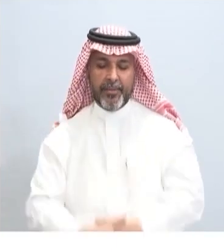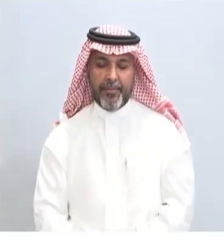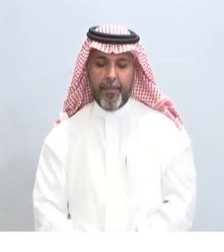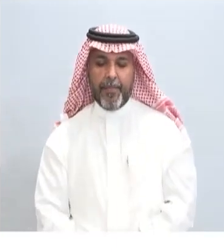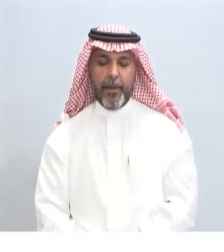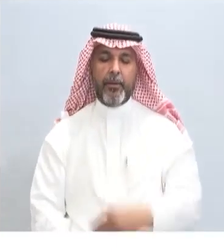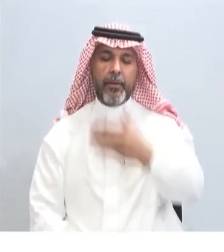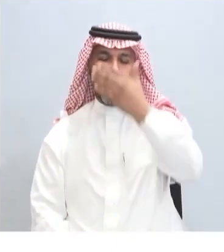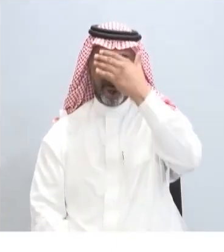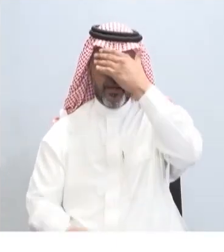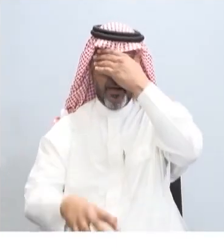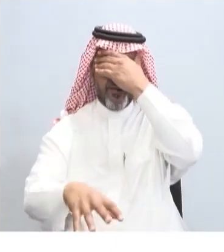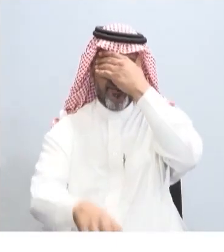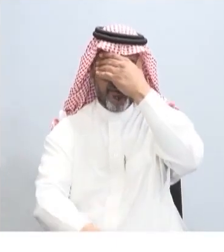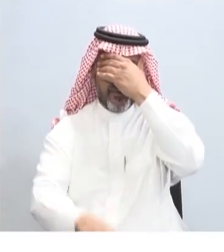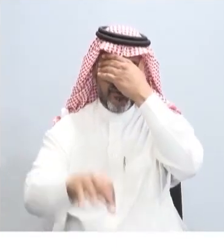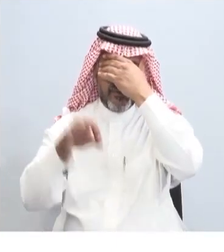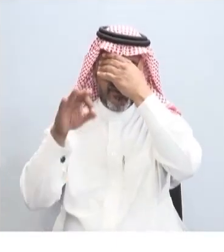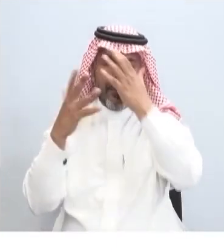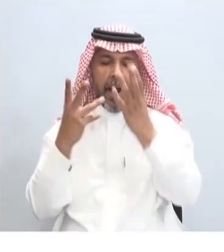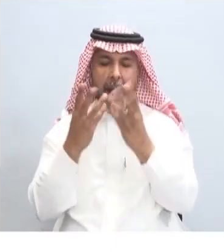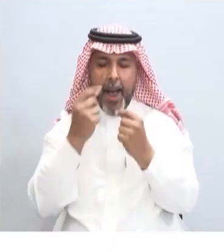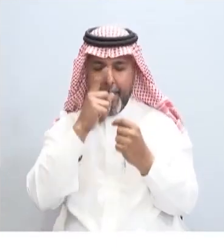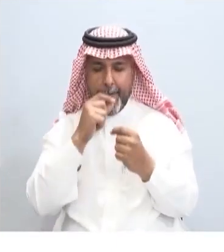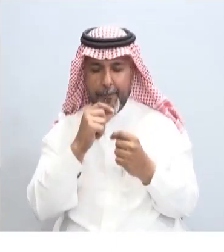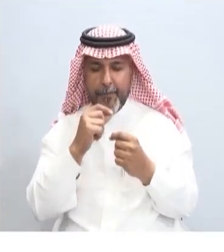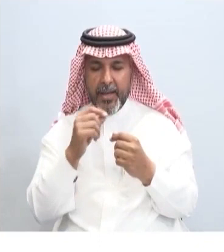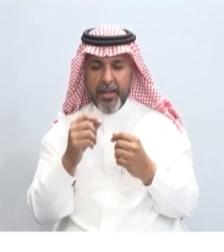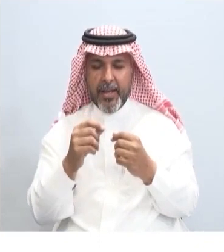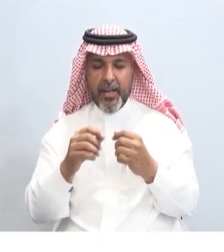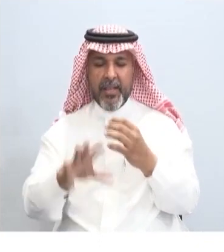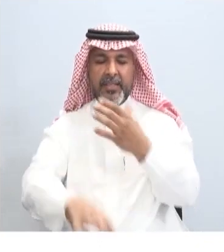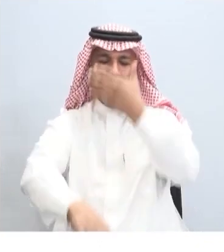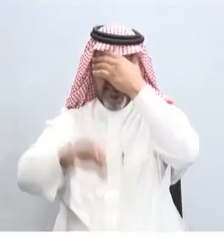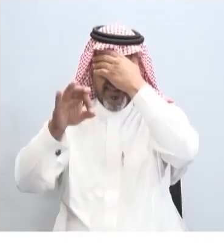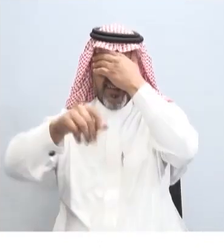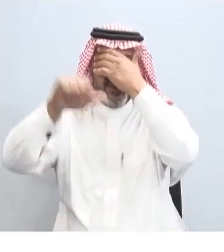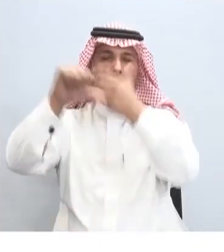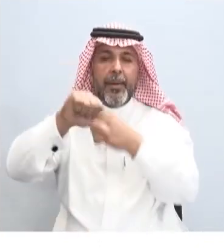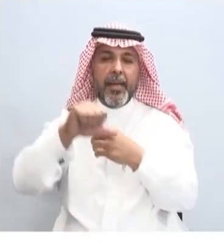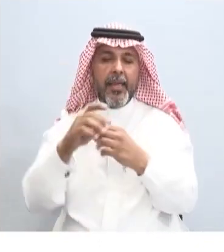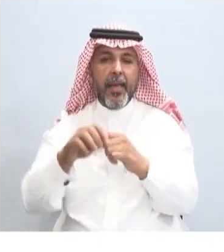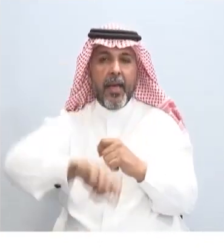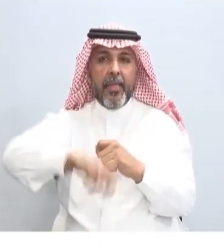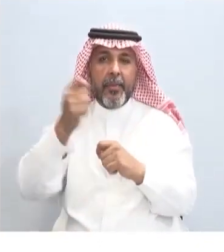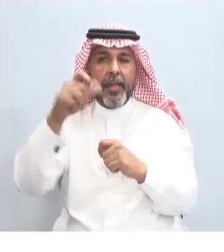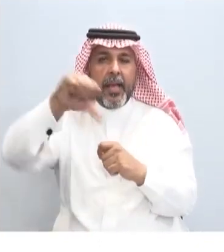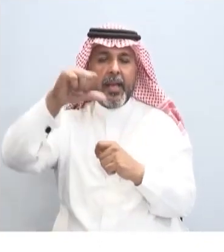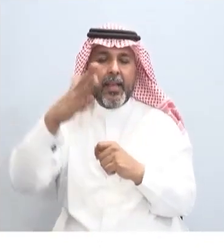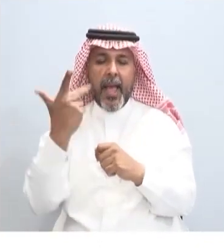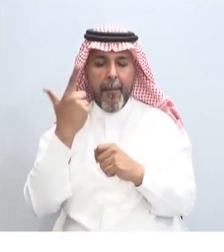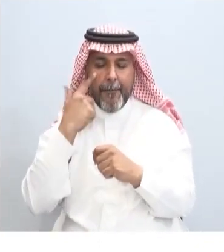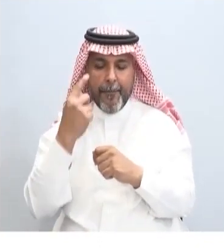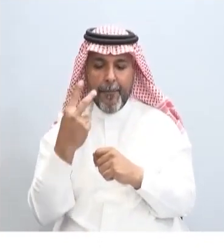رابحه فاحنا بنقول احتمال عدم سحب بطاقه رابحه اللي هو بنقول الاحتمال المتممه واحد ناقص بي